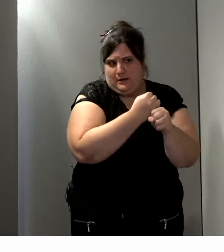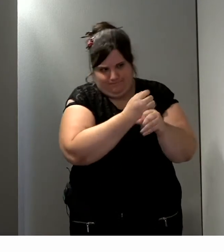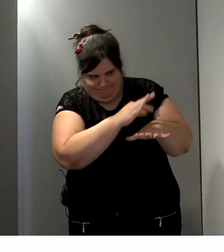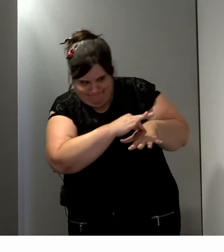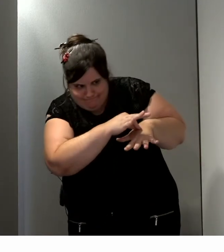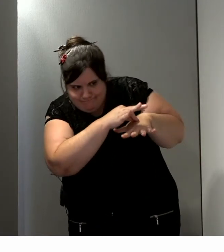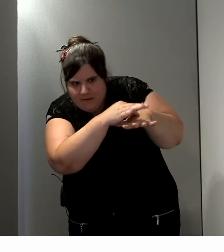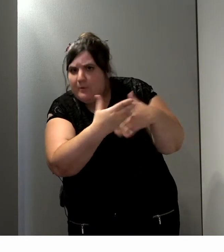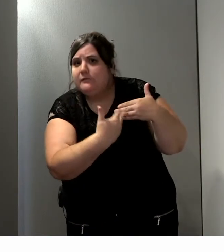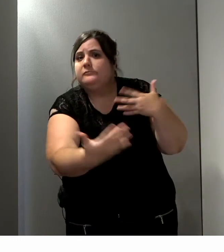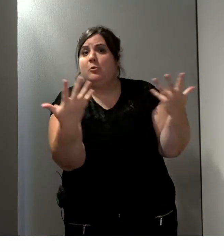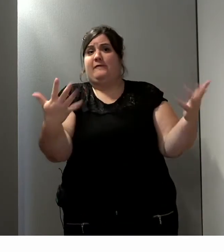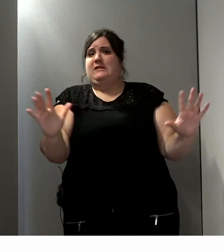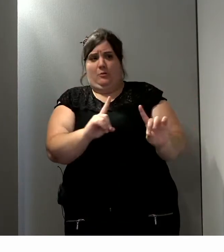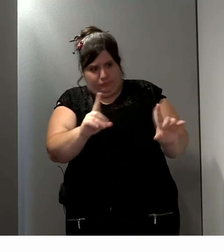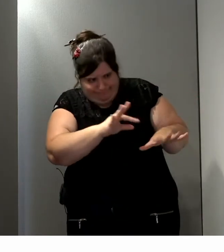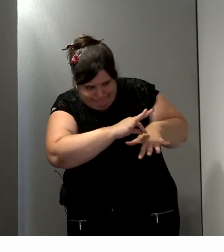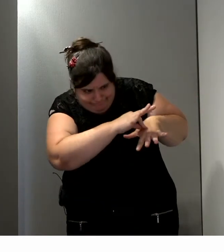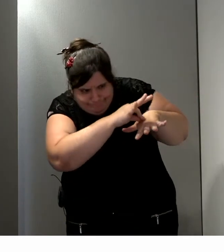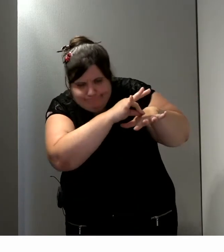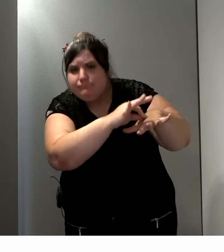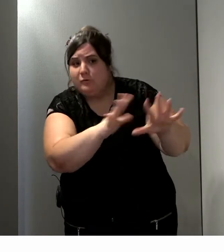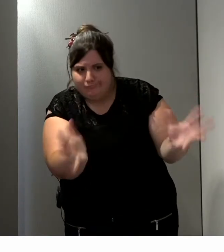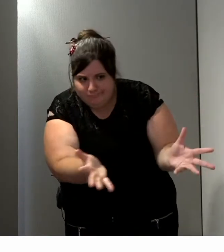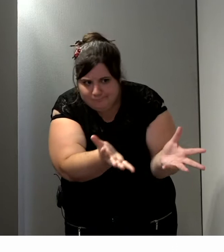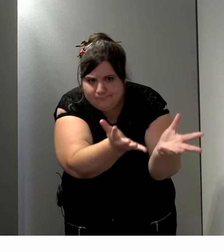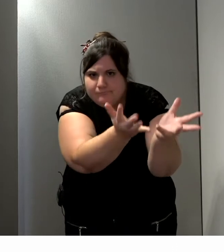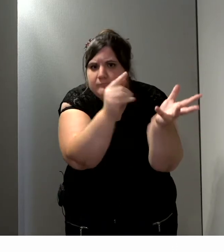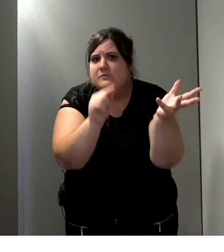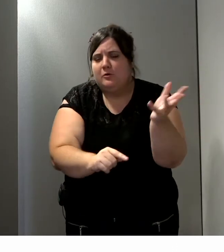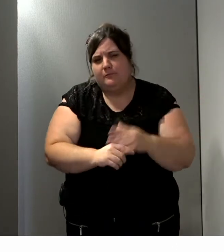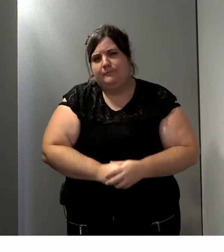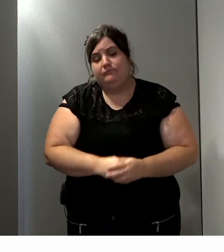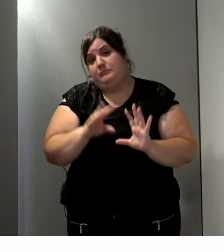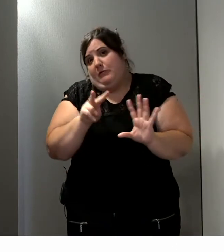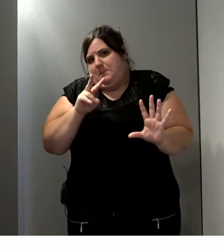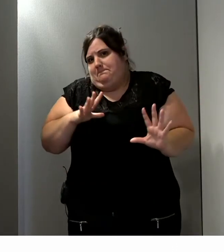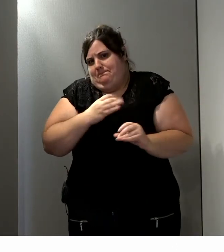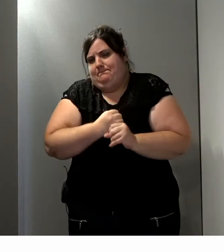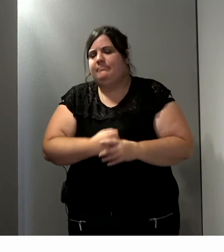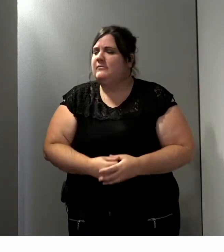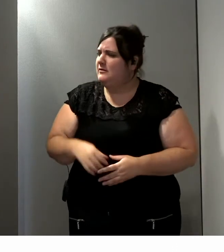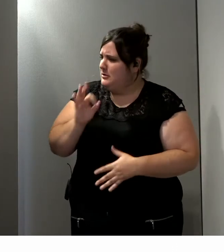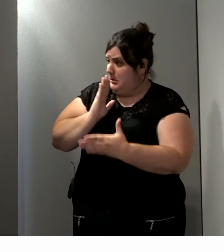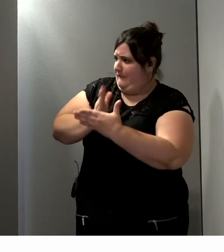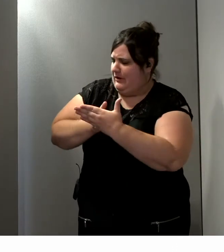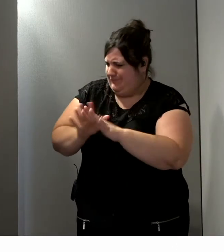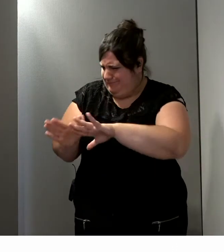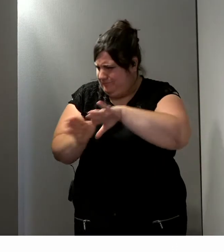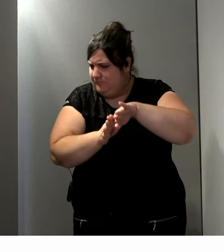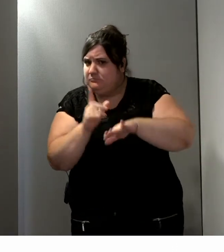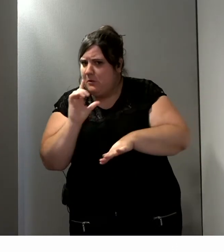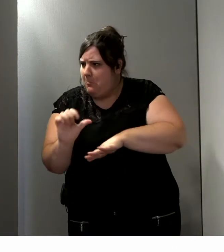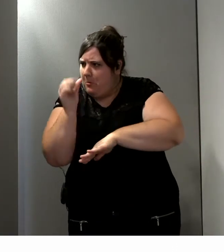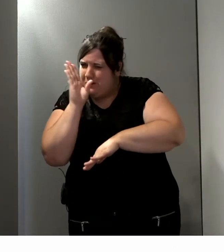mais plus au long cours. Voilà un petit peu la situation aujourd'hui. Alors avant d'en venir aux freins, peut-être, quelles sont les